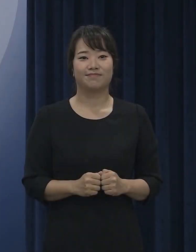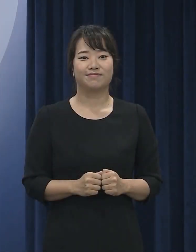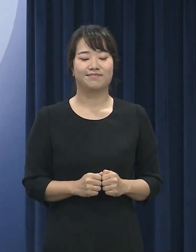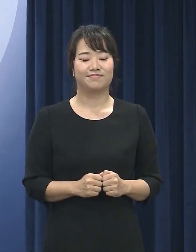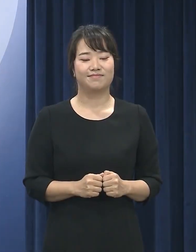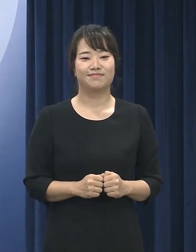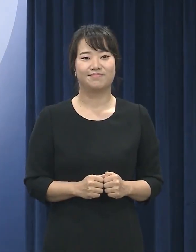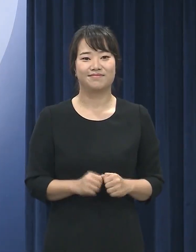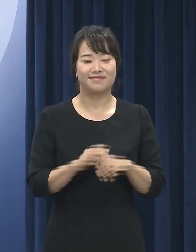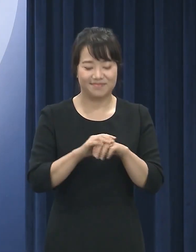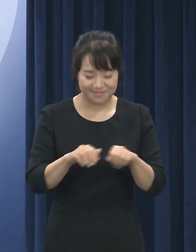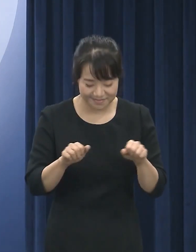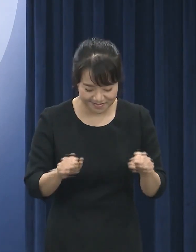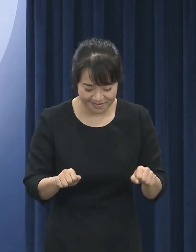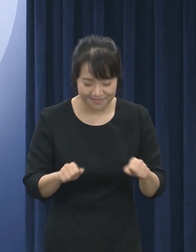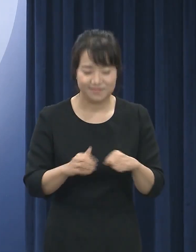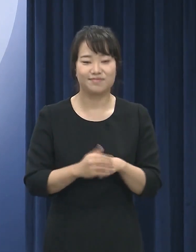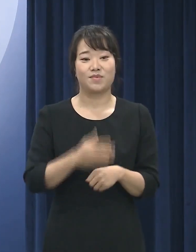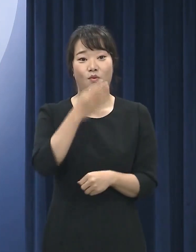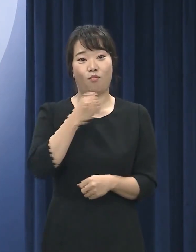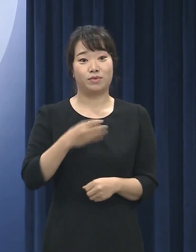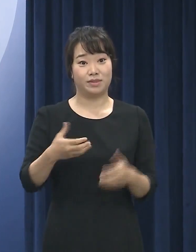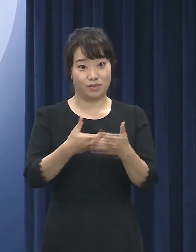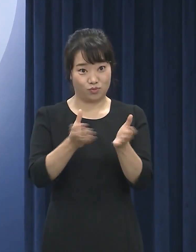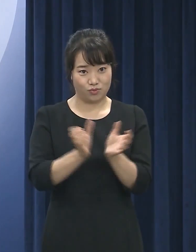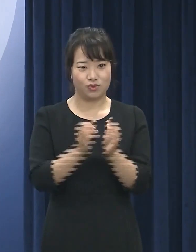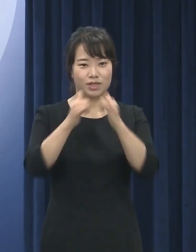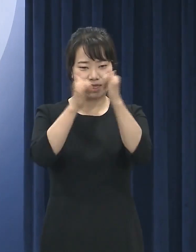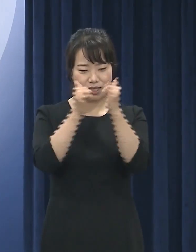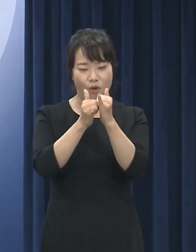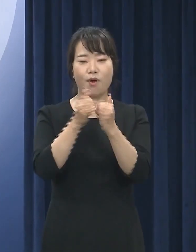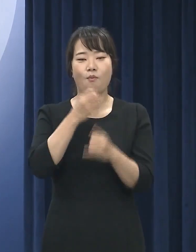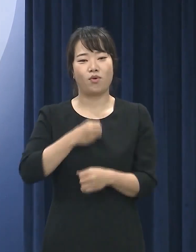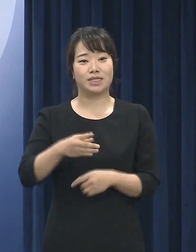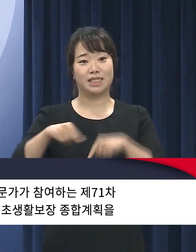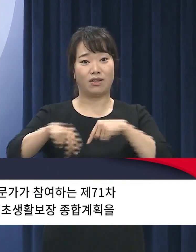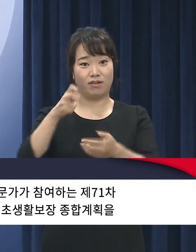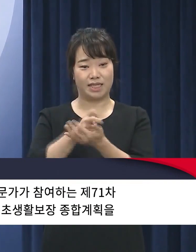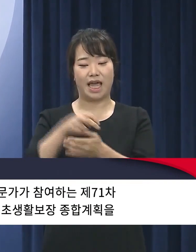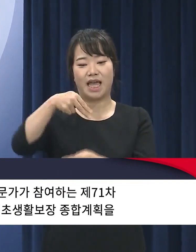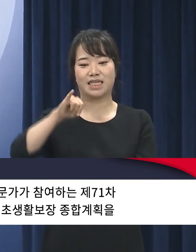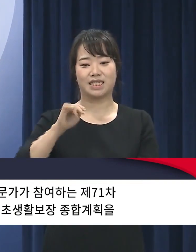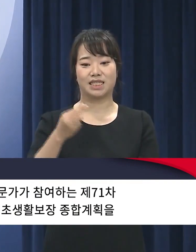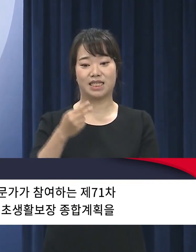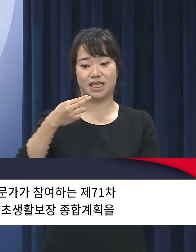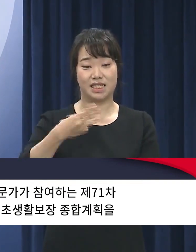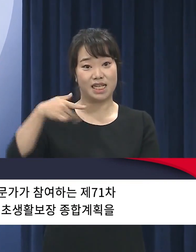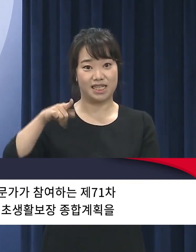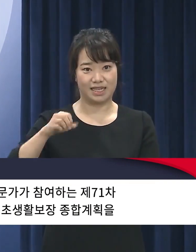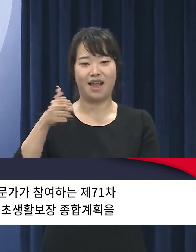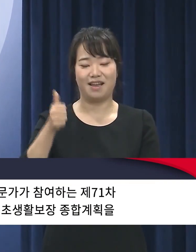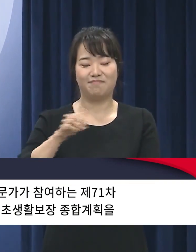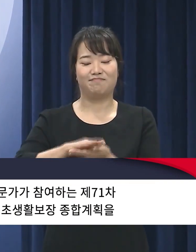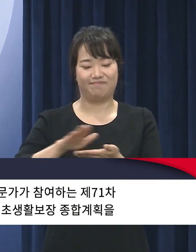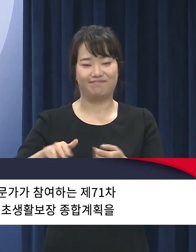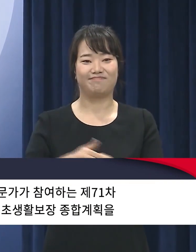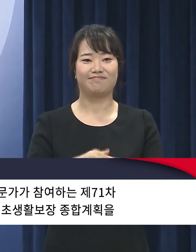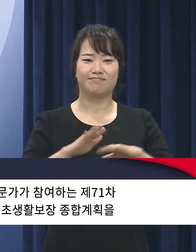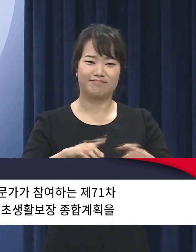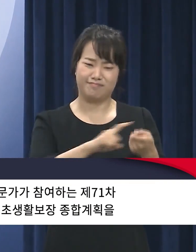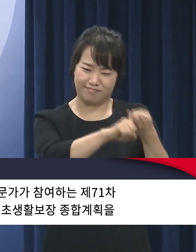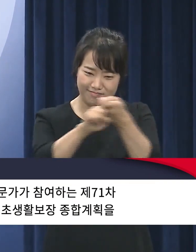네, 안녕하십니까. 보건복지부 사회복지정책실장입니다. 오늘 보건복지부, 기획재정부